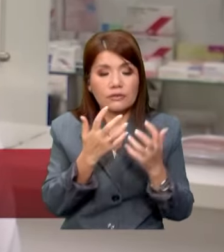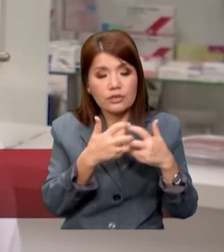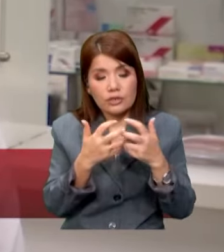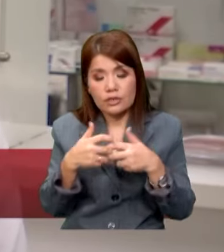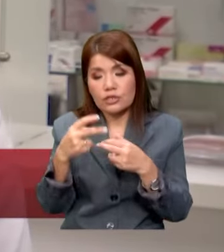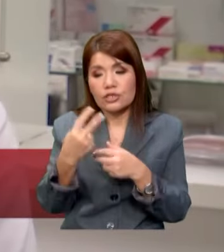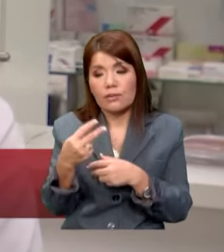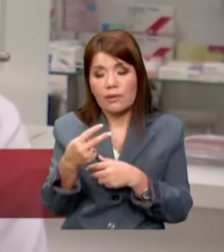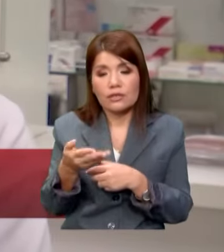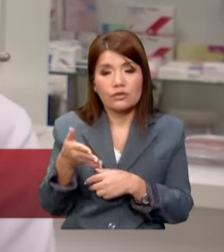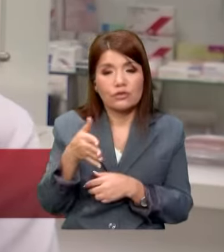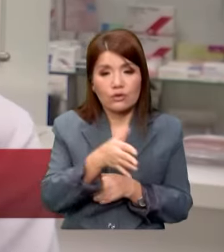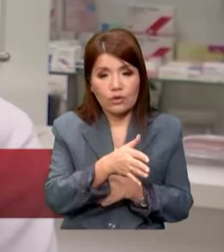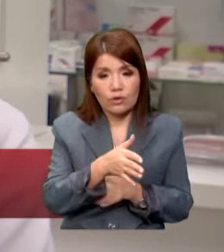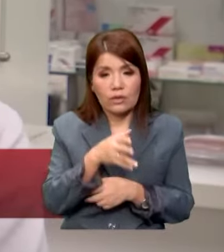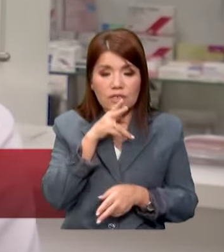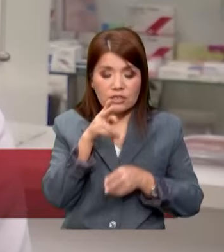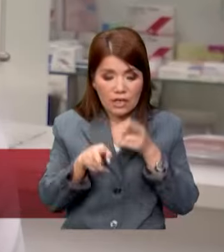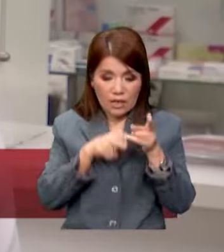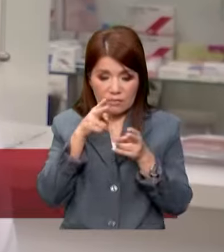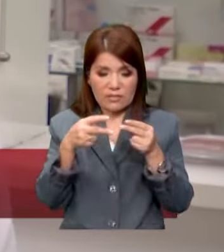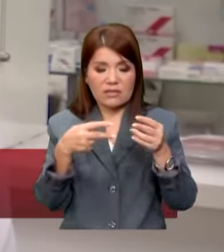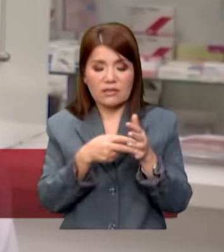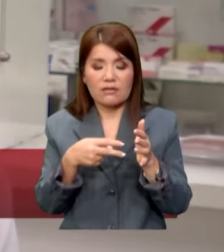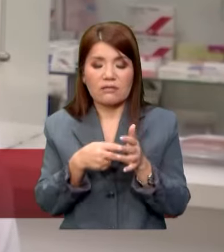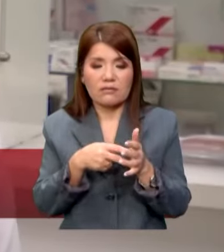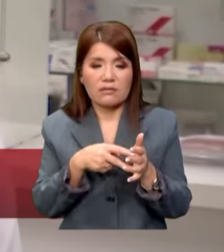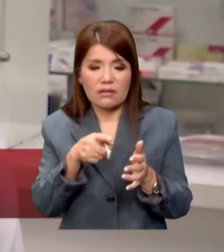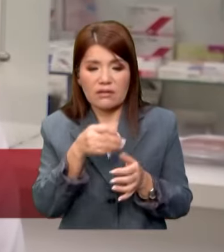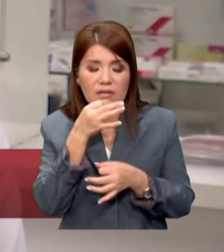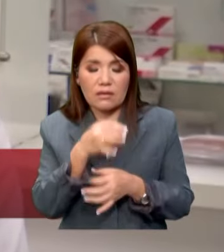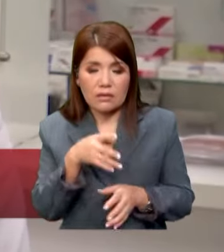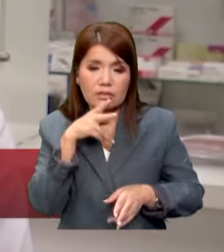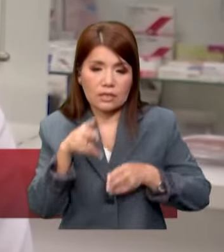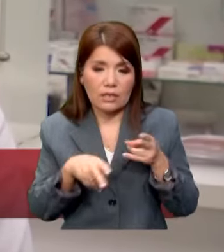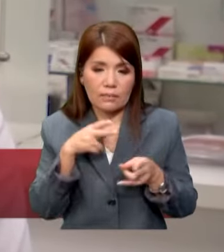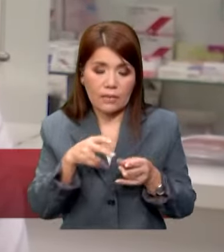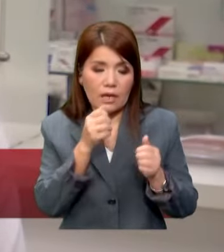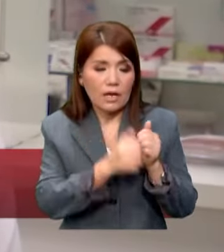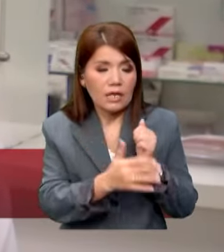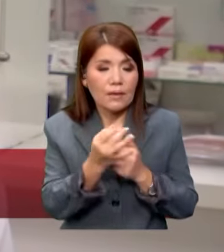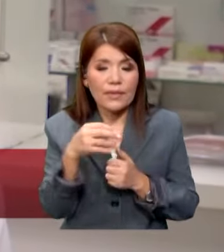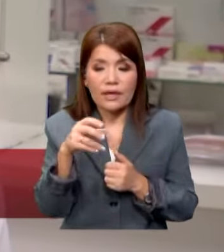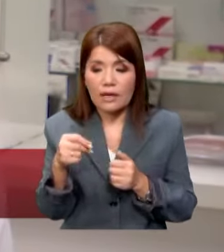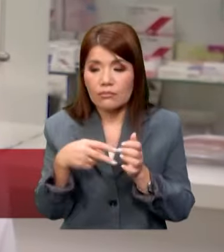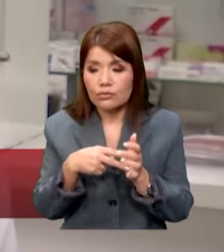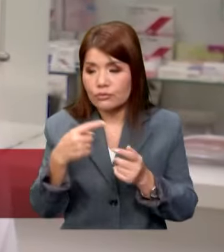санасақ 20 шақтысында шағым болады бағаға байланысты. Себебі әр дәріханада әртүрлі